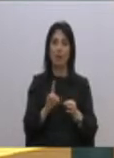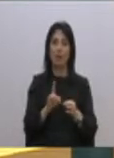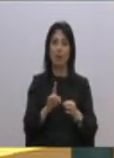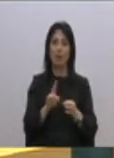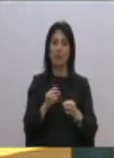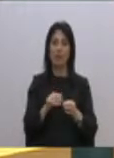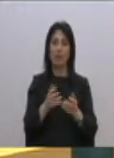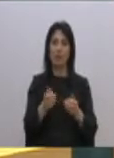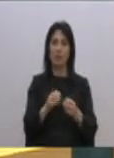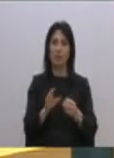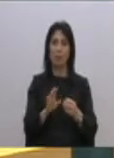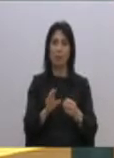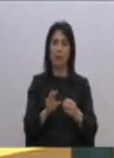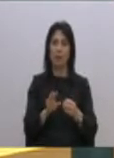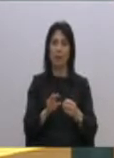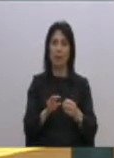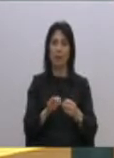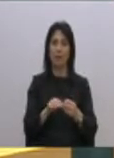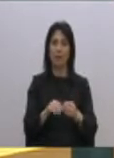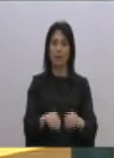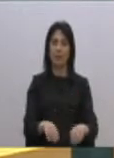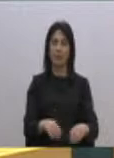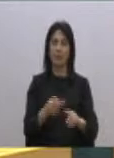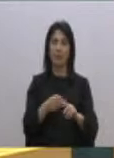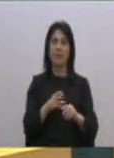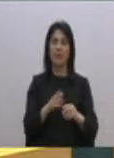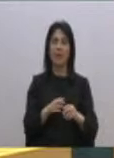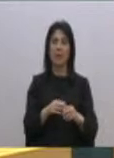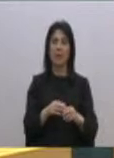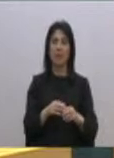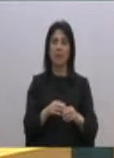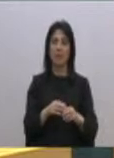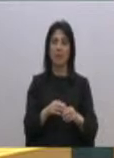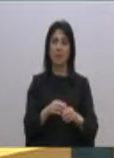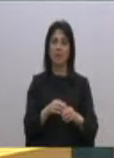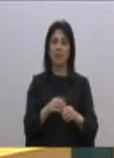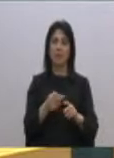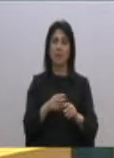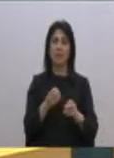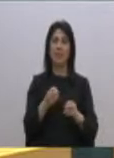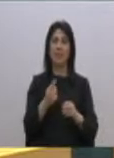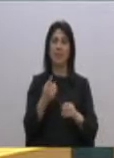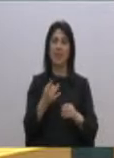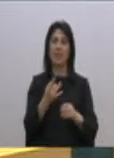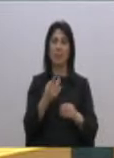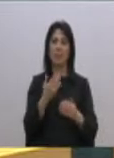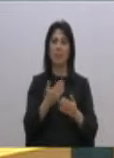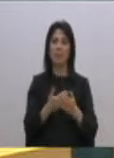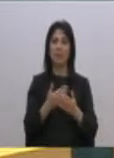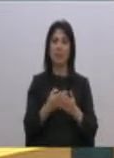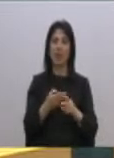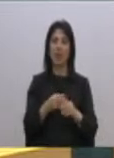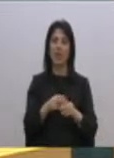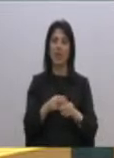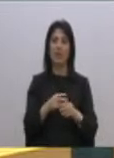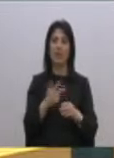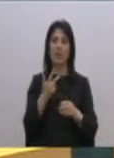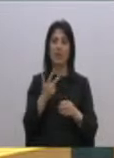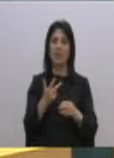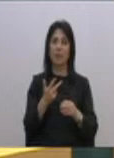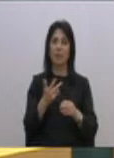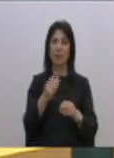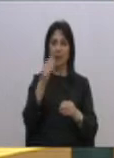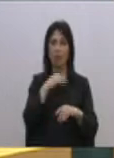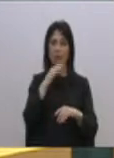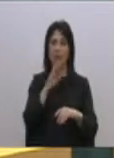და მიუღებელი. ეს არის და ეს კიდე ერთხელ მიუთითებს აი ეს სამი პოზიცია